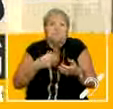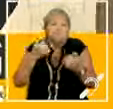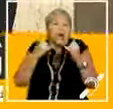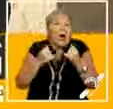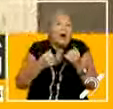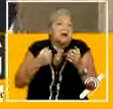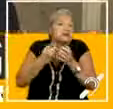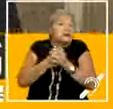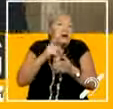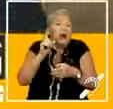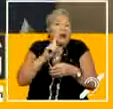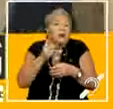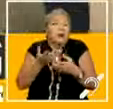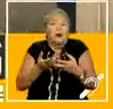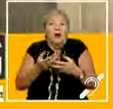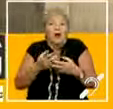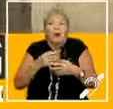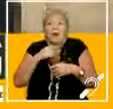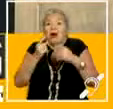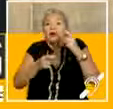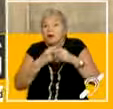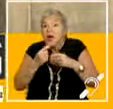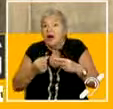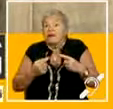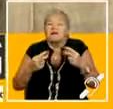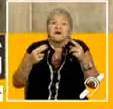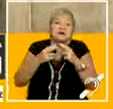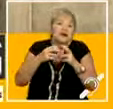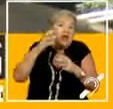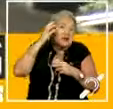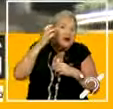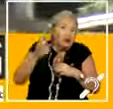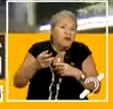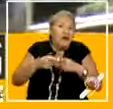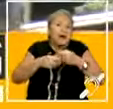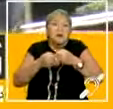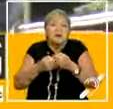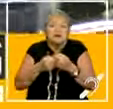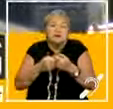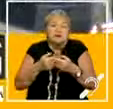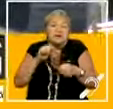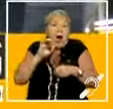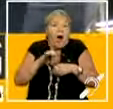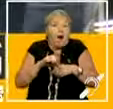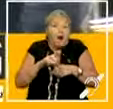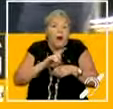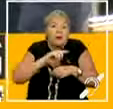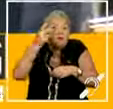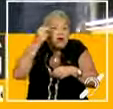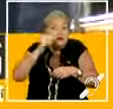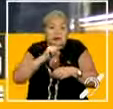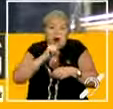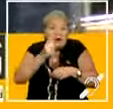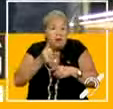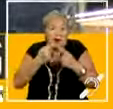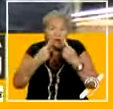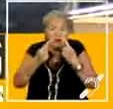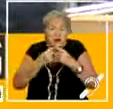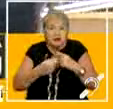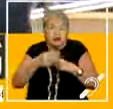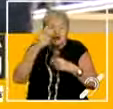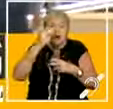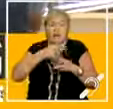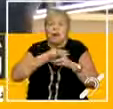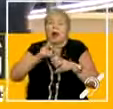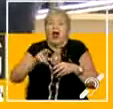până luni vor avea loc alte negocieri. În acest moment nu sunt prevăzute noi discuții, iar mesajul este clar.